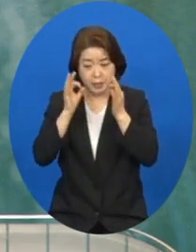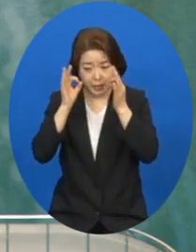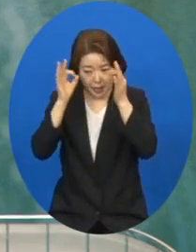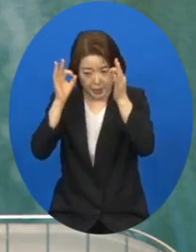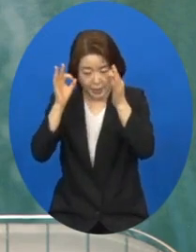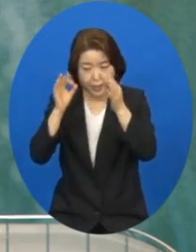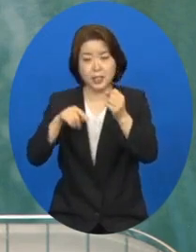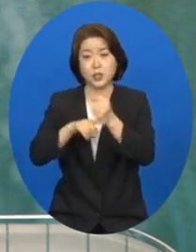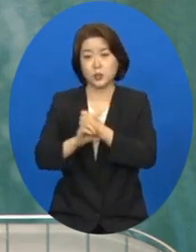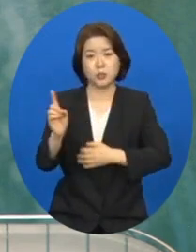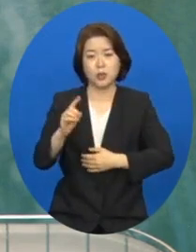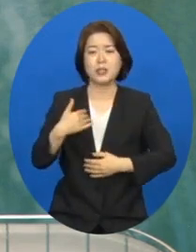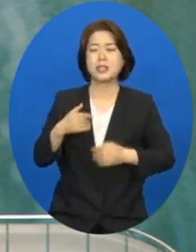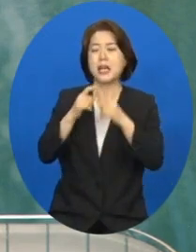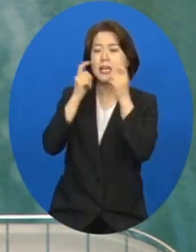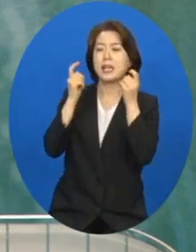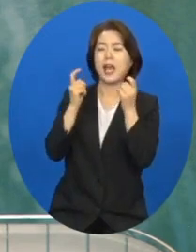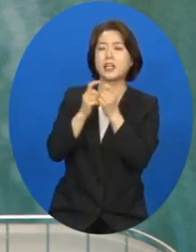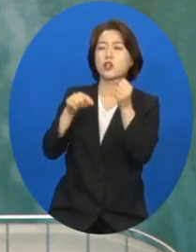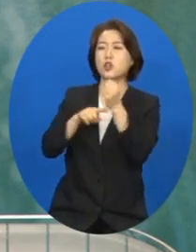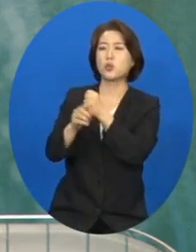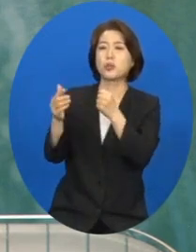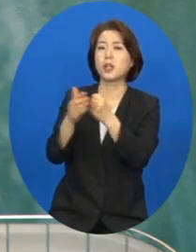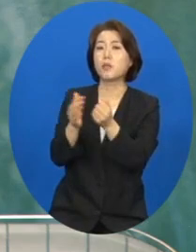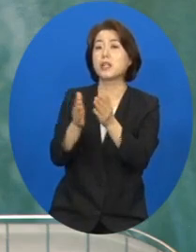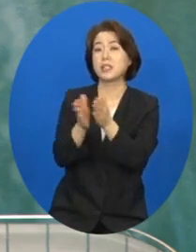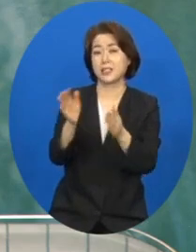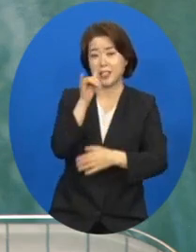문제 때문에 시작이 된 겁니다. 저는